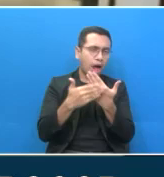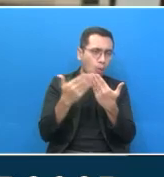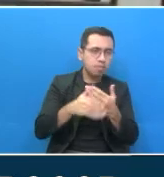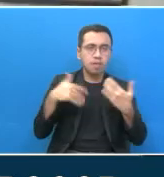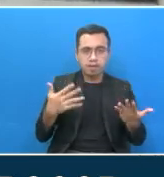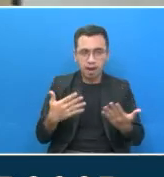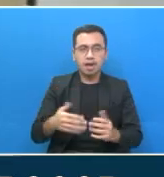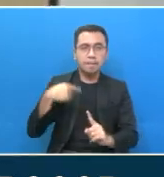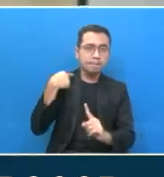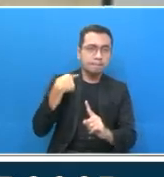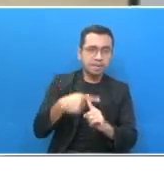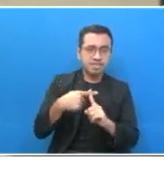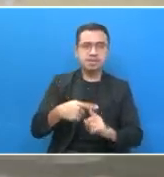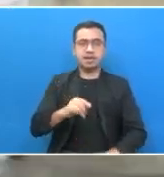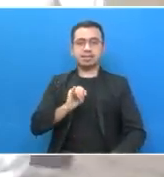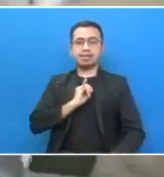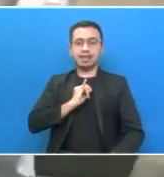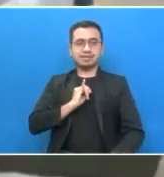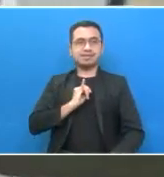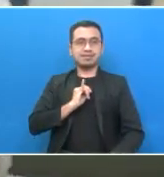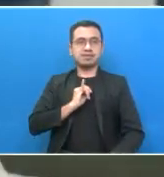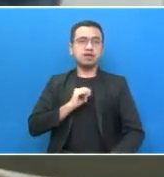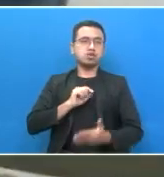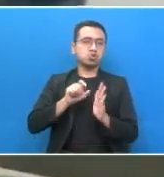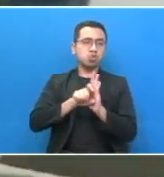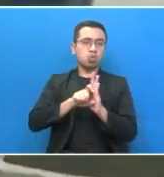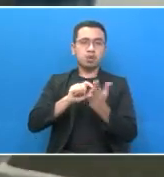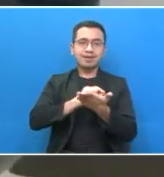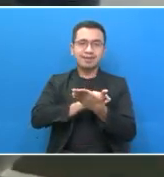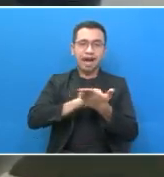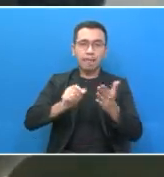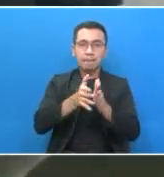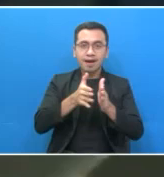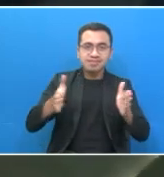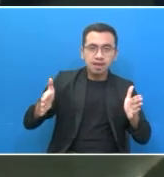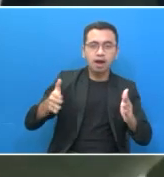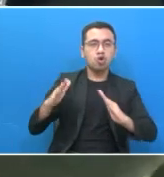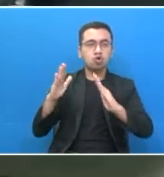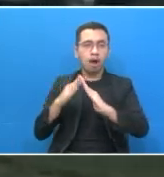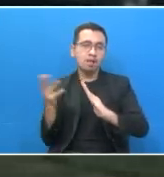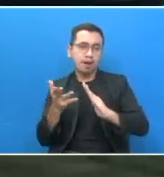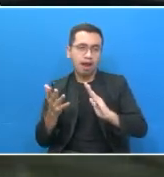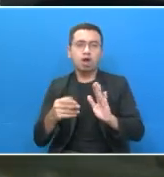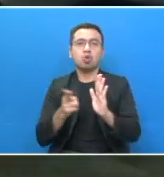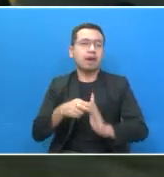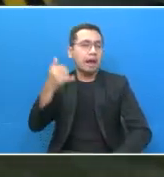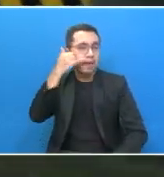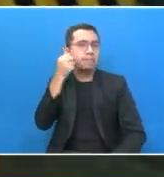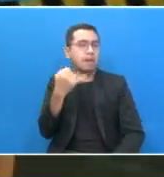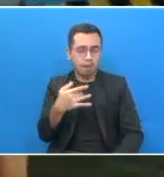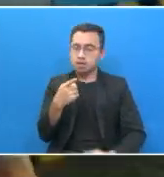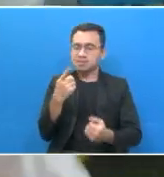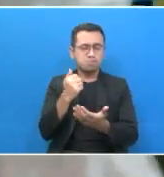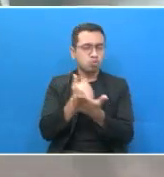dilengkapi dengan identitas detail pasien mulai dari nama lengkap Alamat tempat tinggal hingga nomor telepon